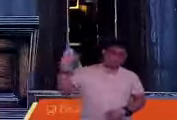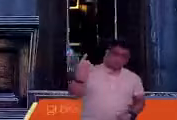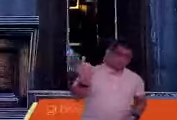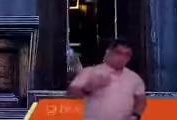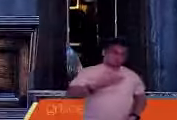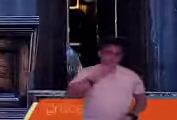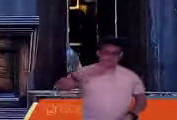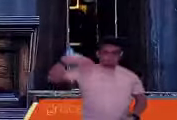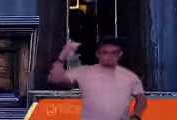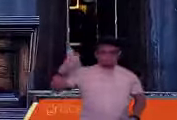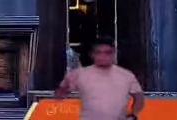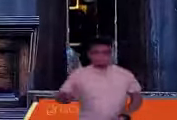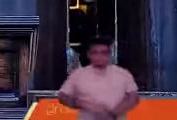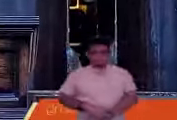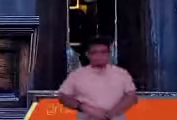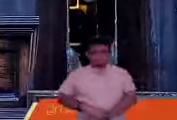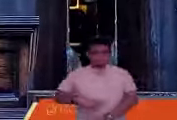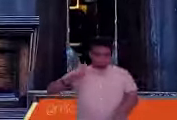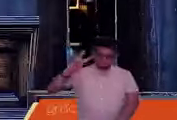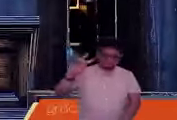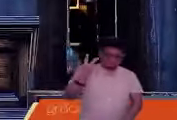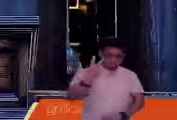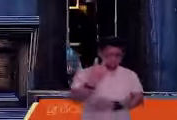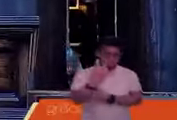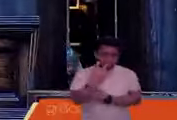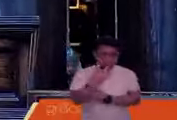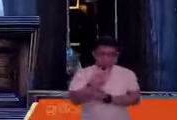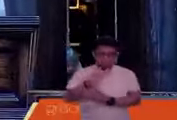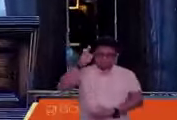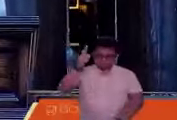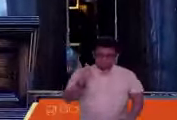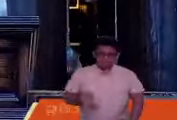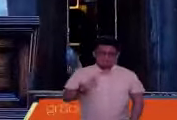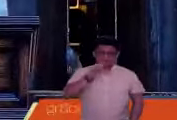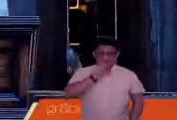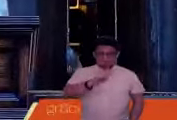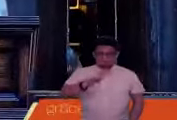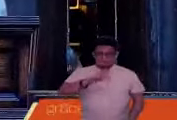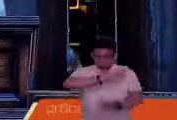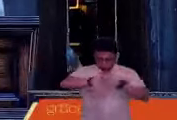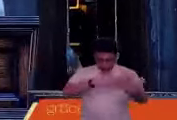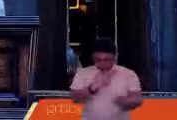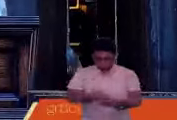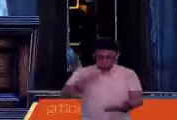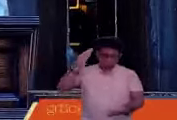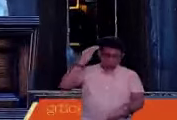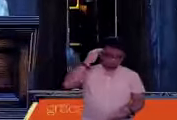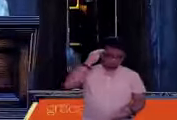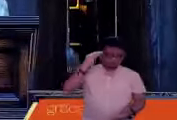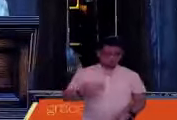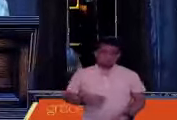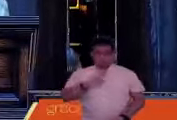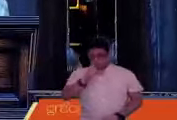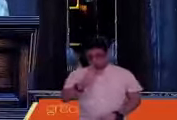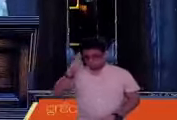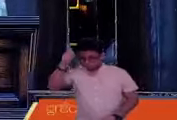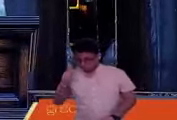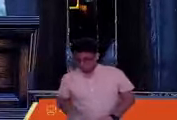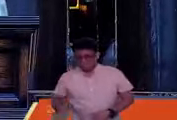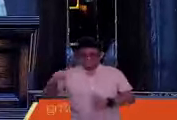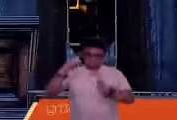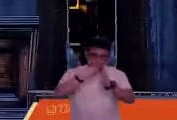is the best. Ikaduhang akong nabaluan, God is all-knowing. Therefore, His